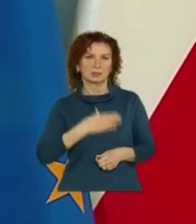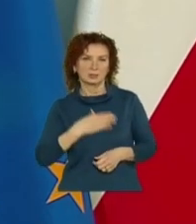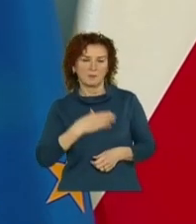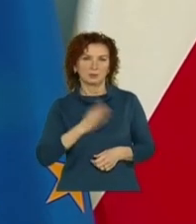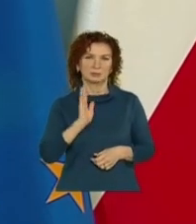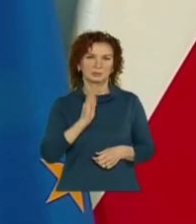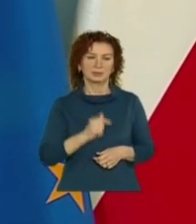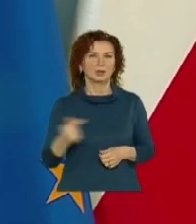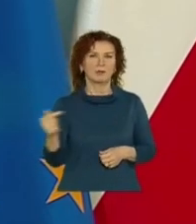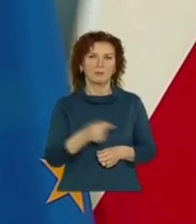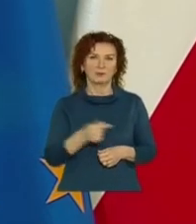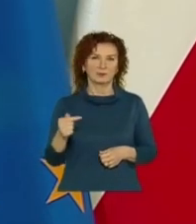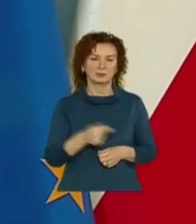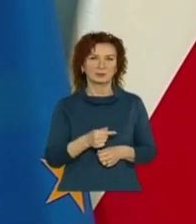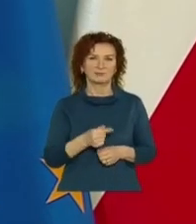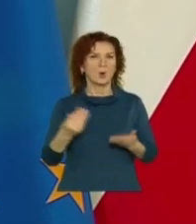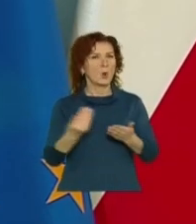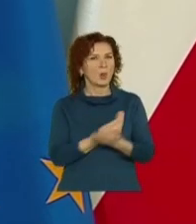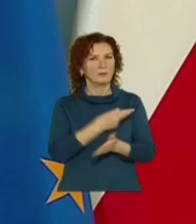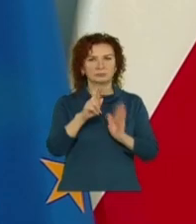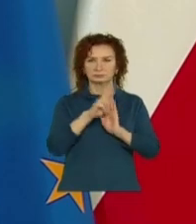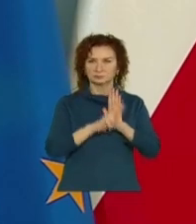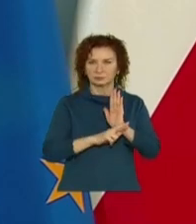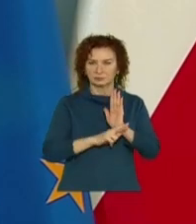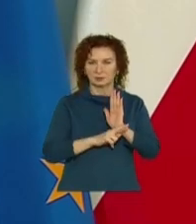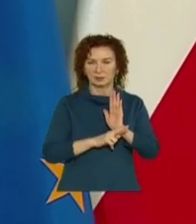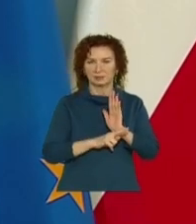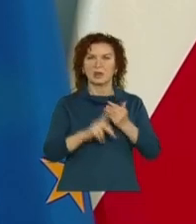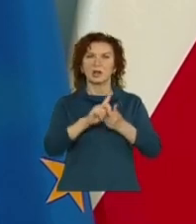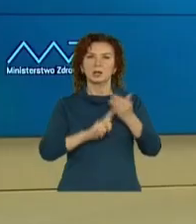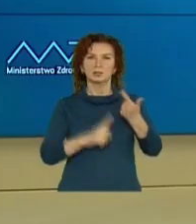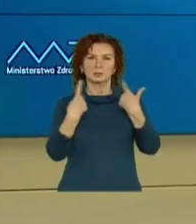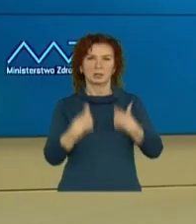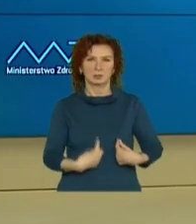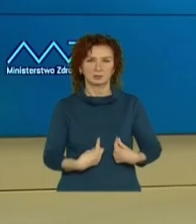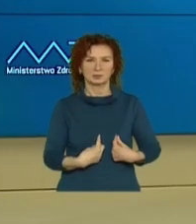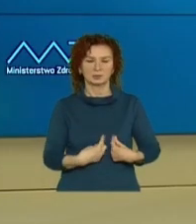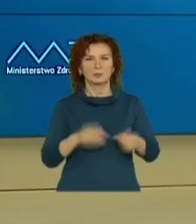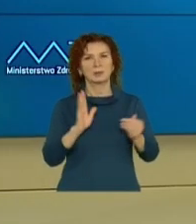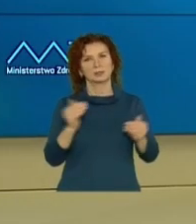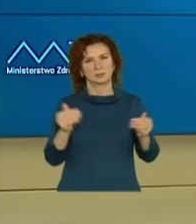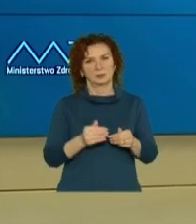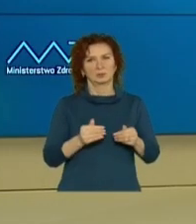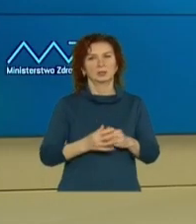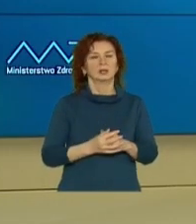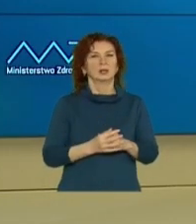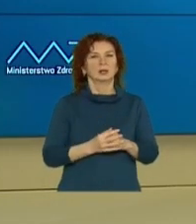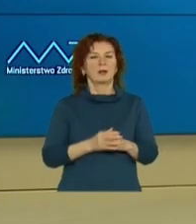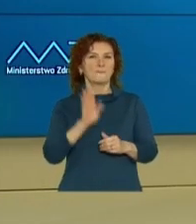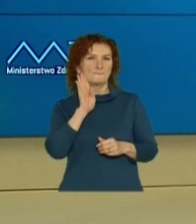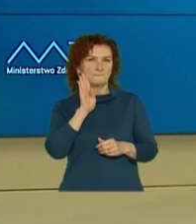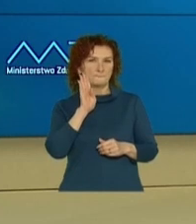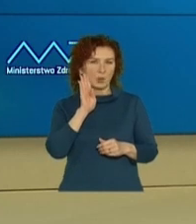będzie obowiązywał nowy normatyw nowy limit osób Czyżby będzie zdefiniowane